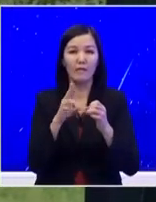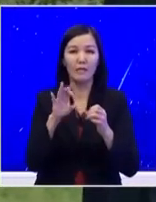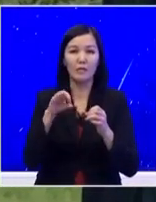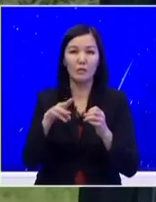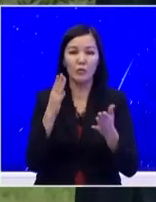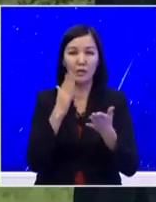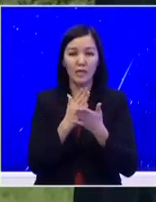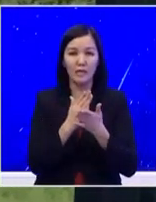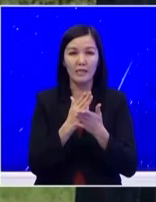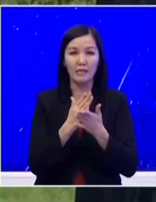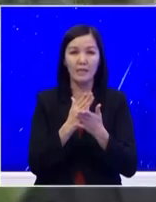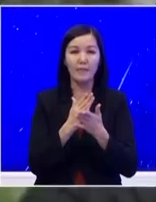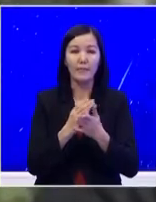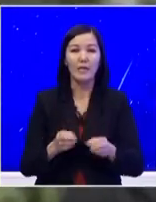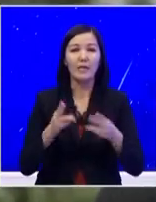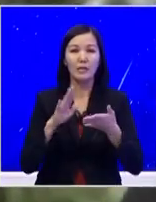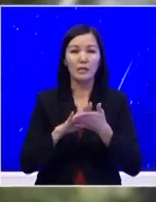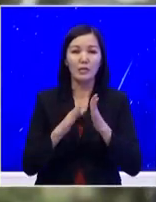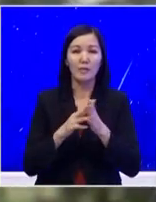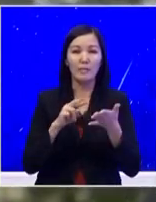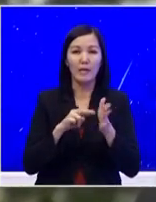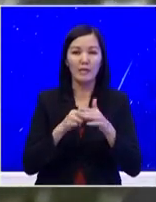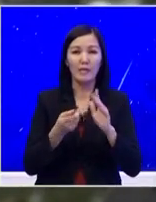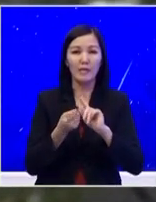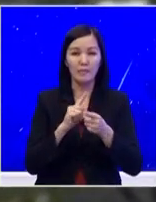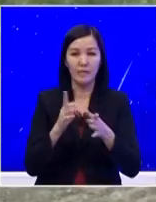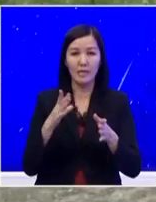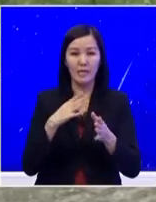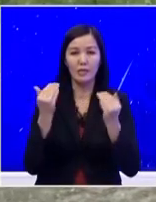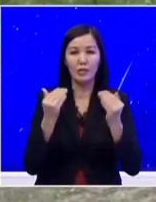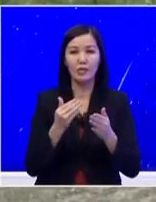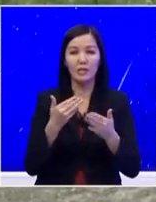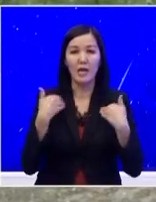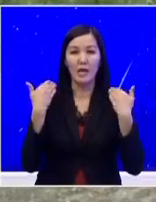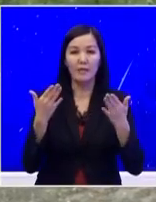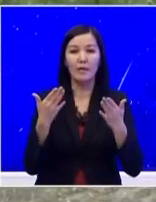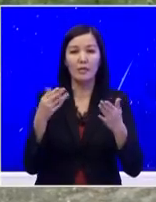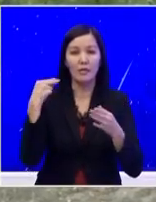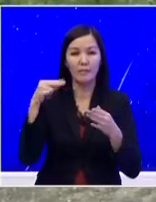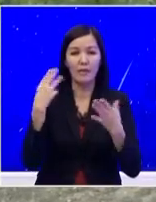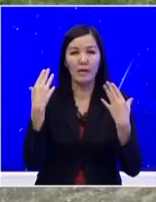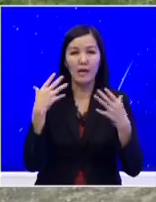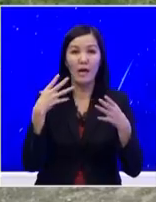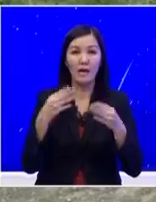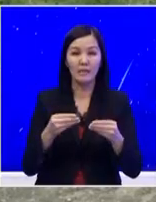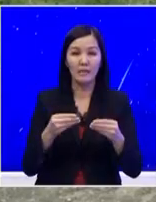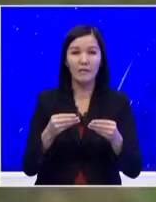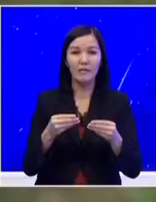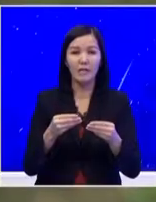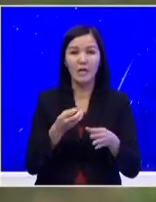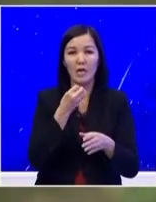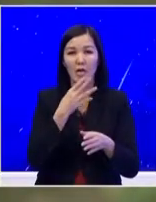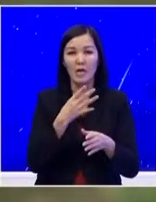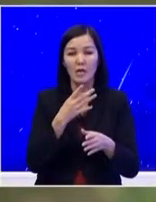сотками земли. Режим ЧП едва не спутал планы рачительного хозяина. Обращение президента о его ослаблении оказалось весьма